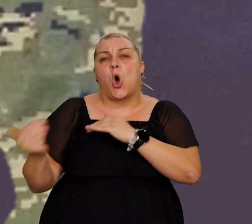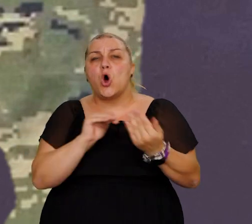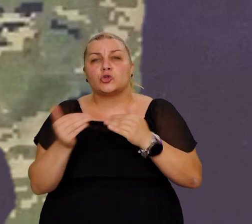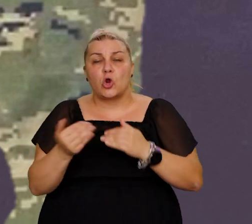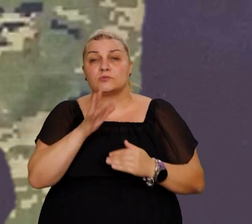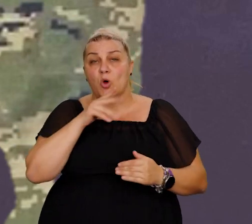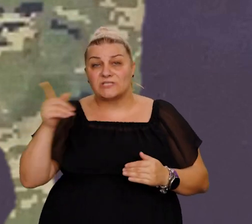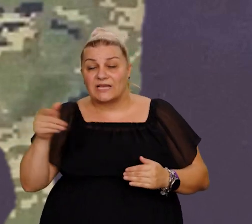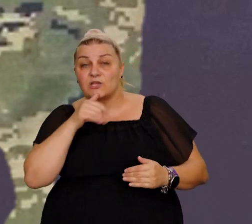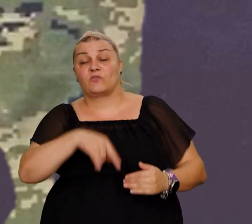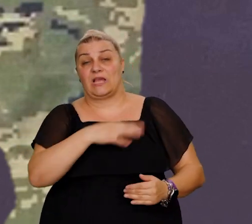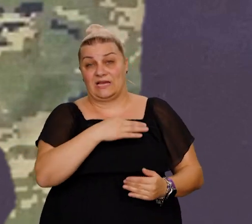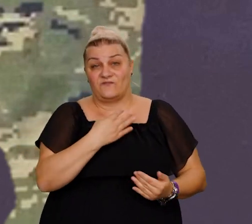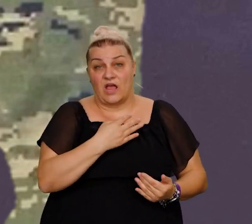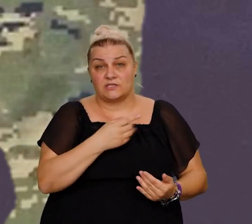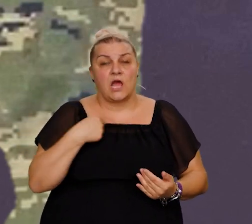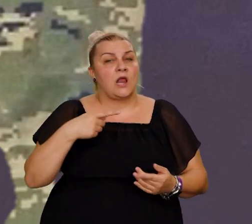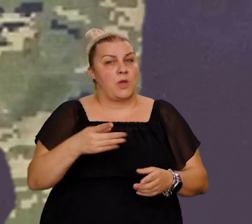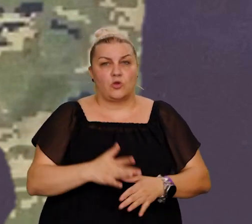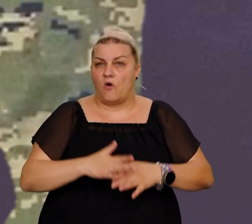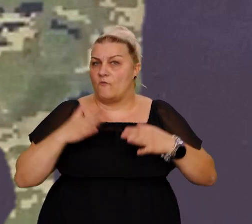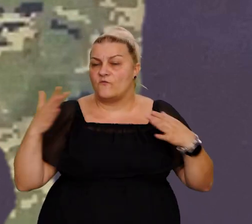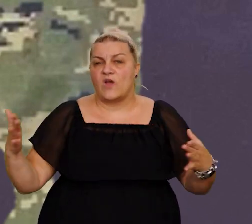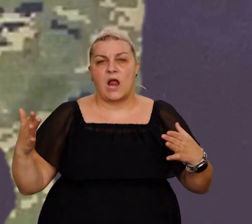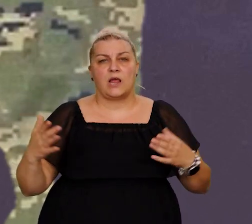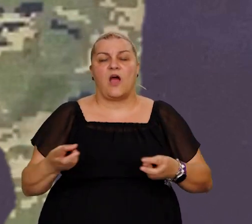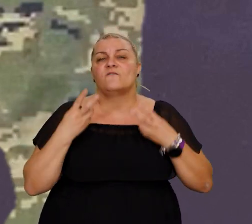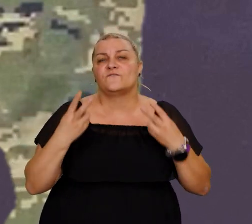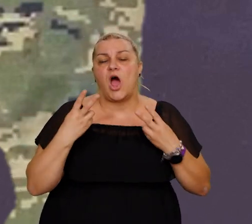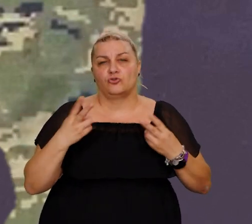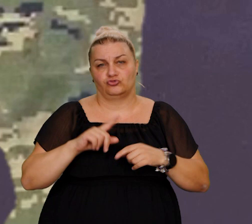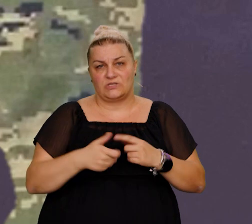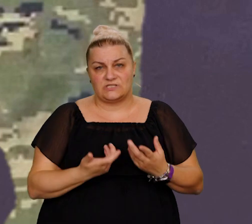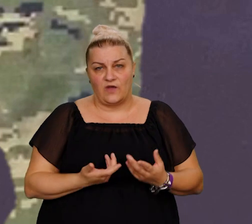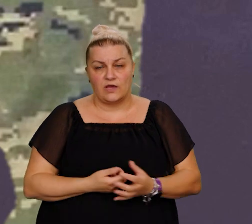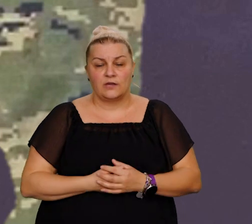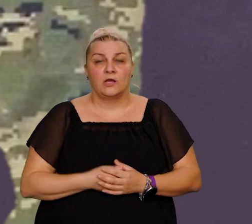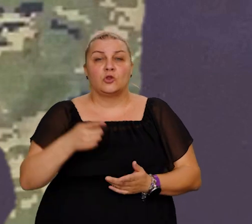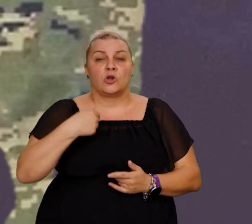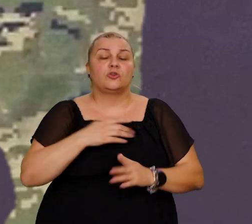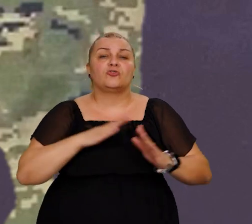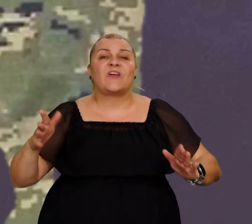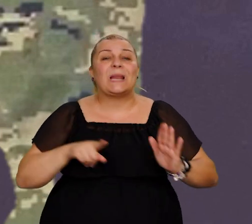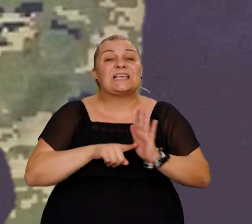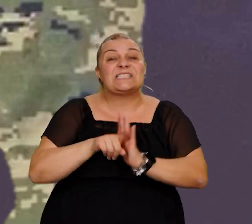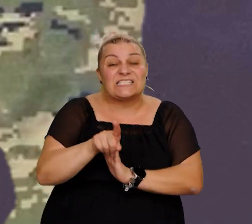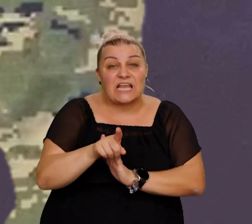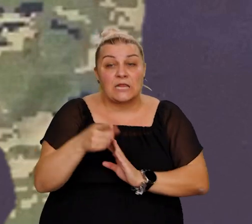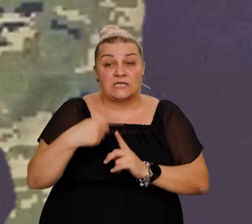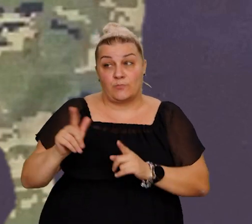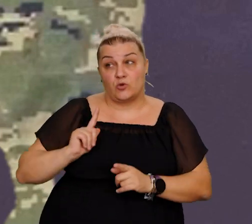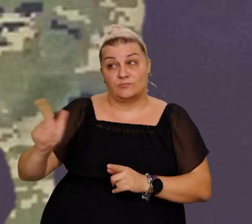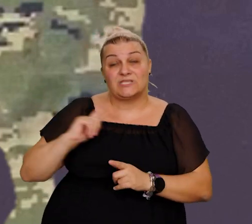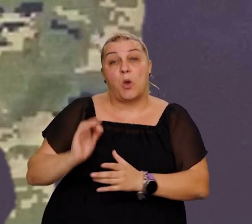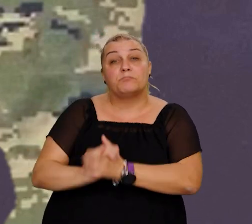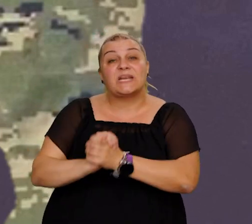između Bosne i Hercegovine i Republike Hrvatske, što je nama velika i vrlo nam je važno, i to nam je veliki cilj, jer mi smo